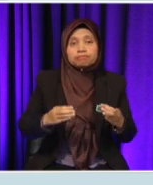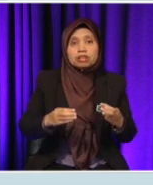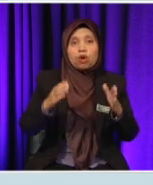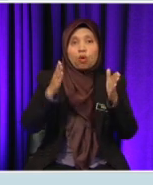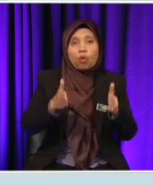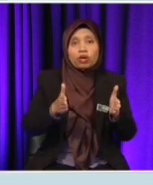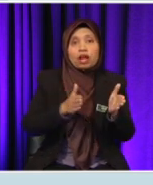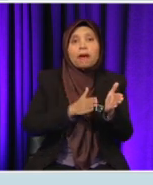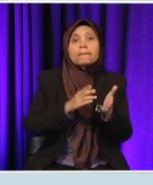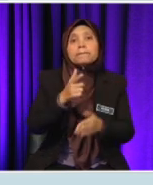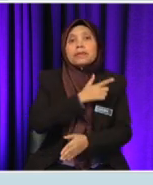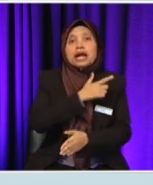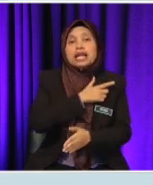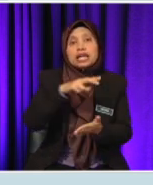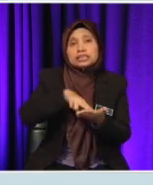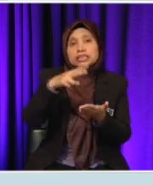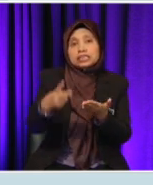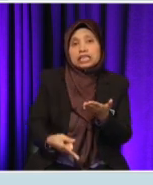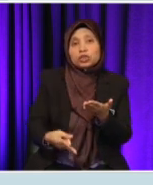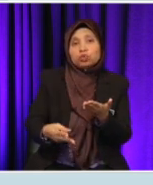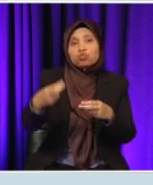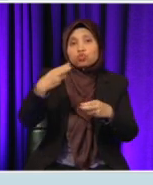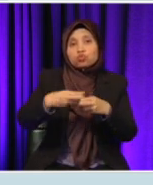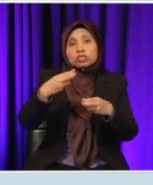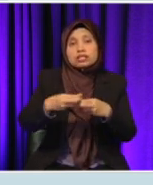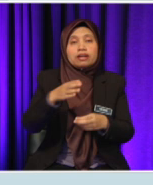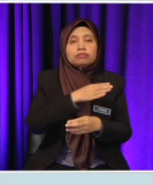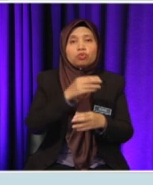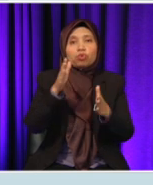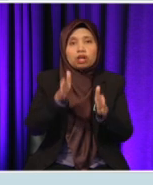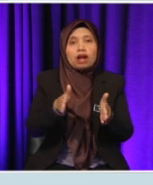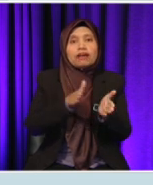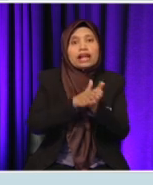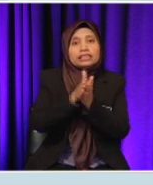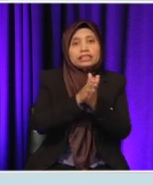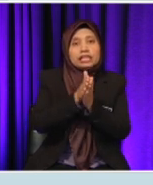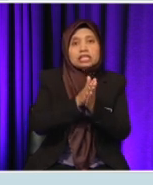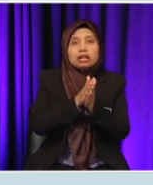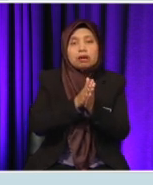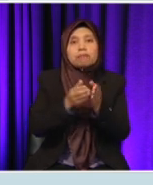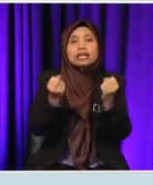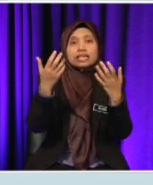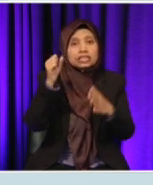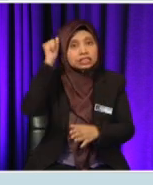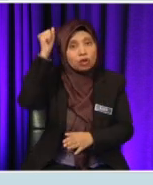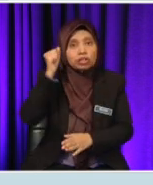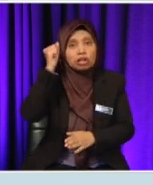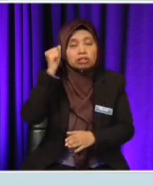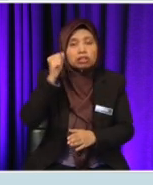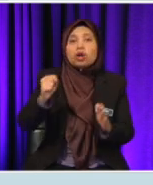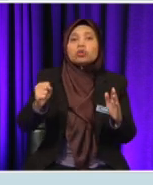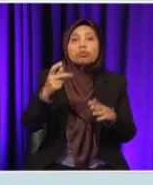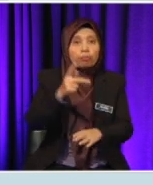malas jatuh berolahraga ketika itu adalah puisi gurindam